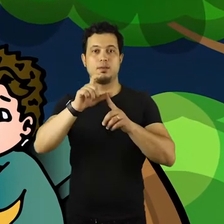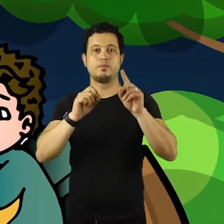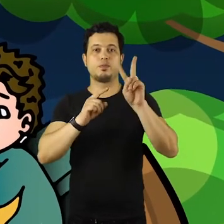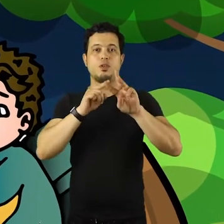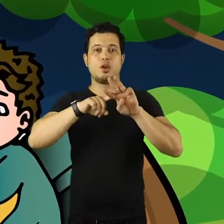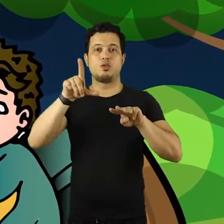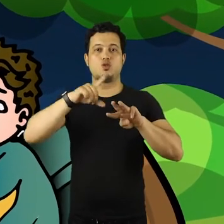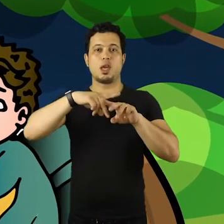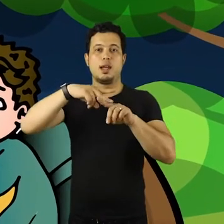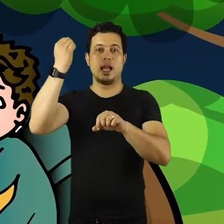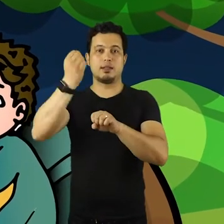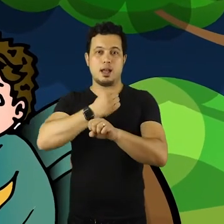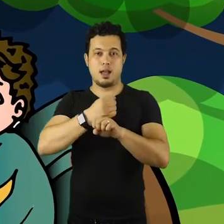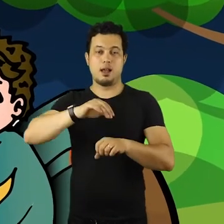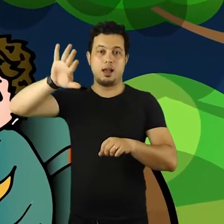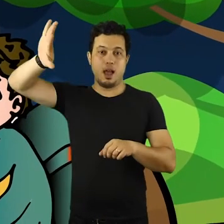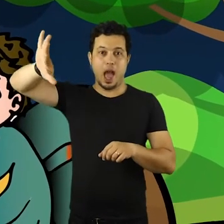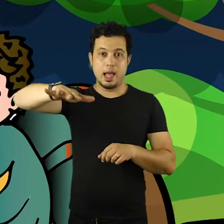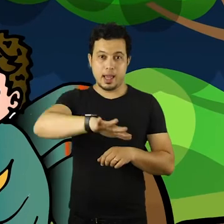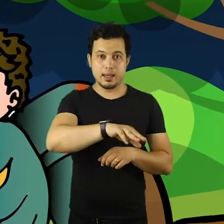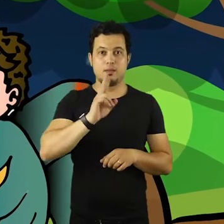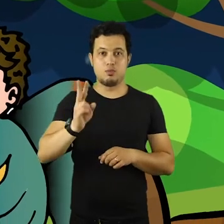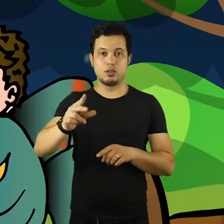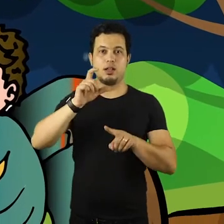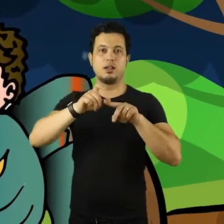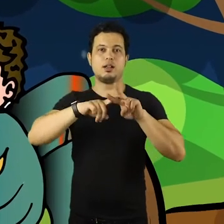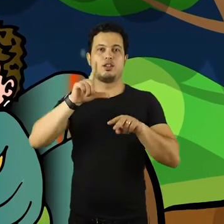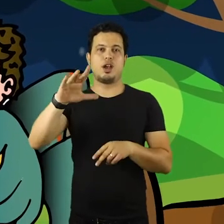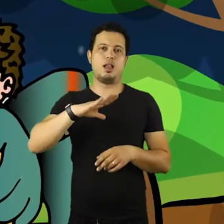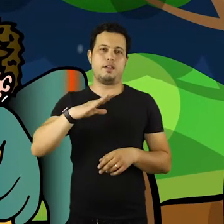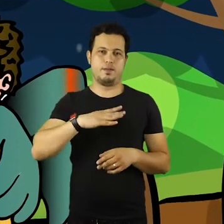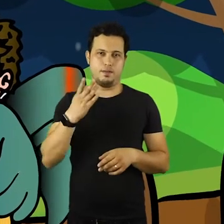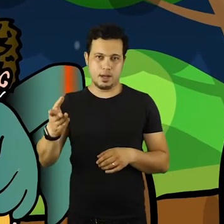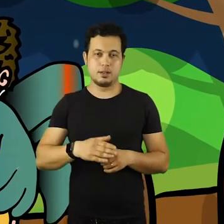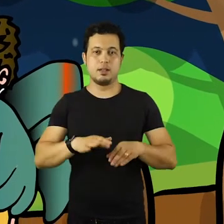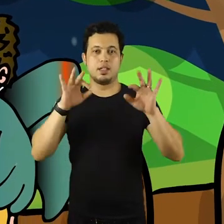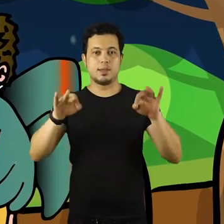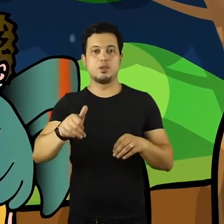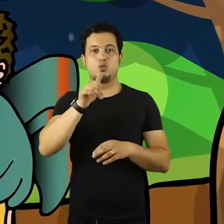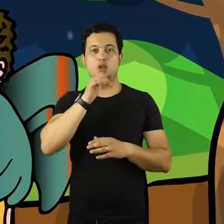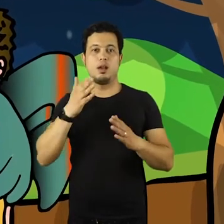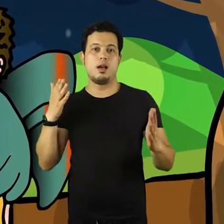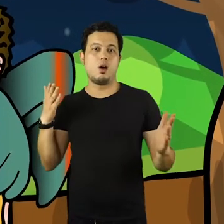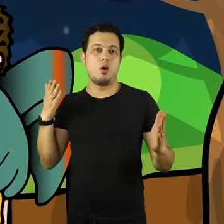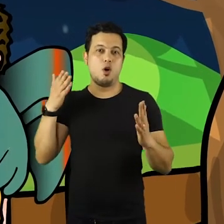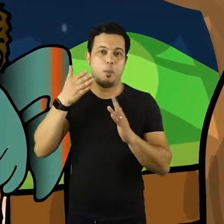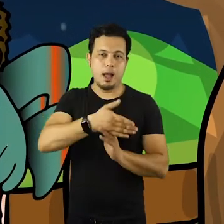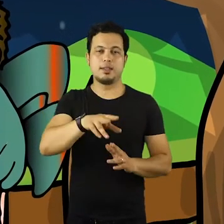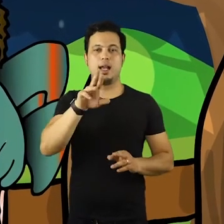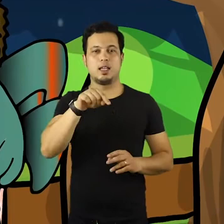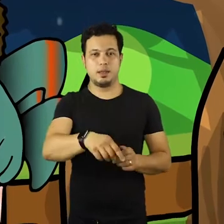da dağın eteklerindeki Çalı ilçesi. Şimdi hop diye suya atlar gibi haritanın üzerine